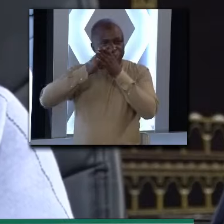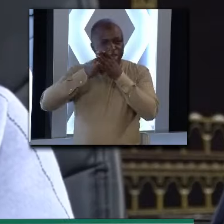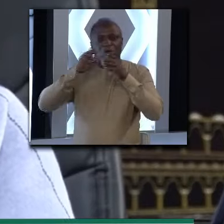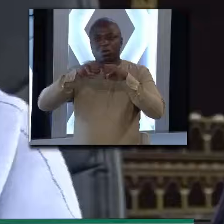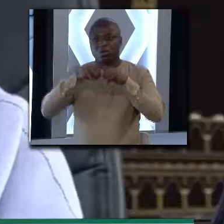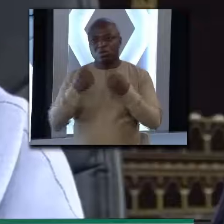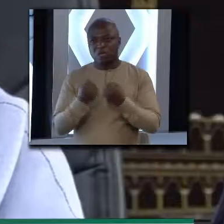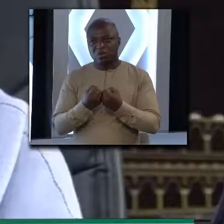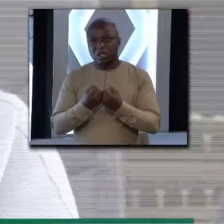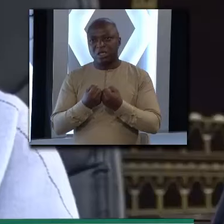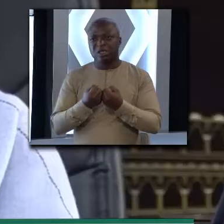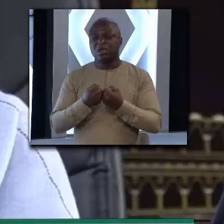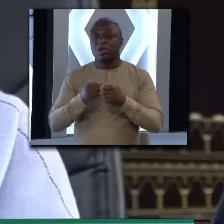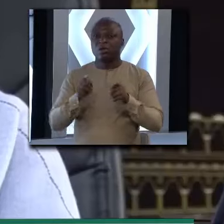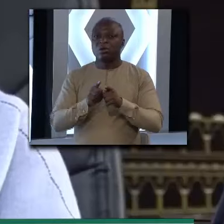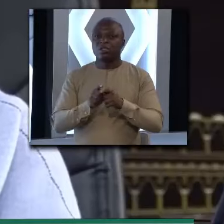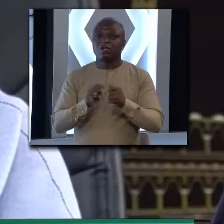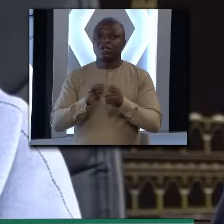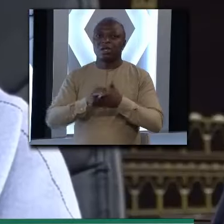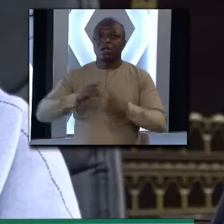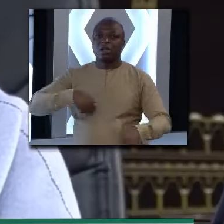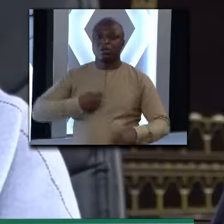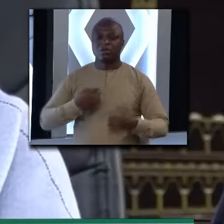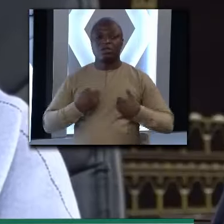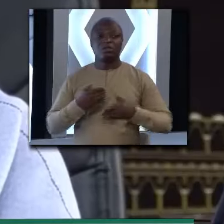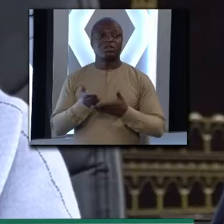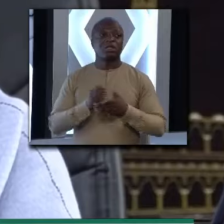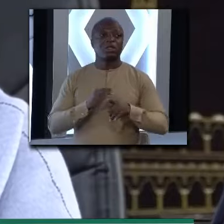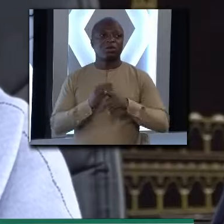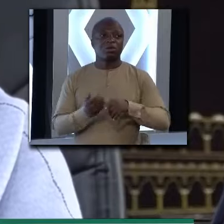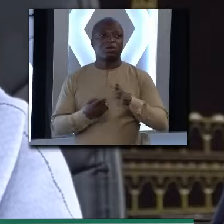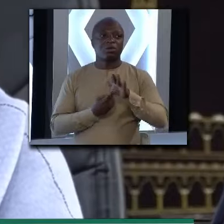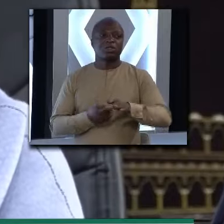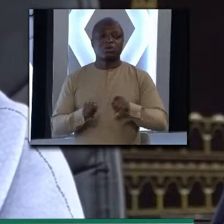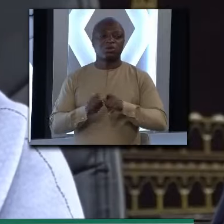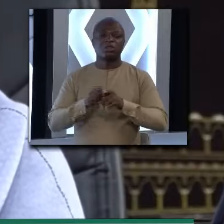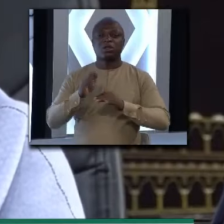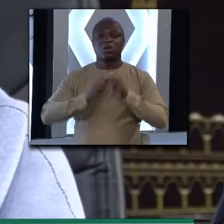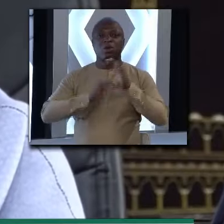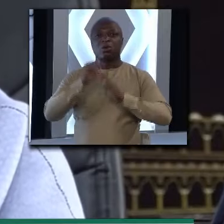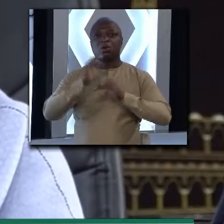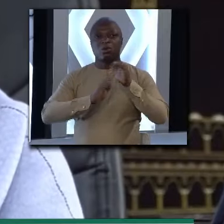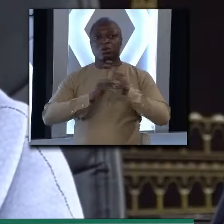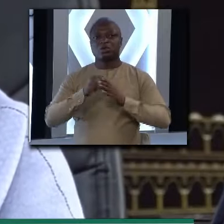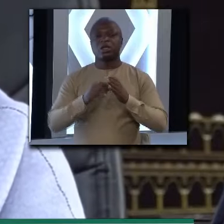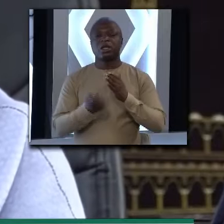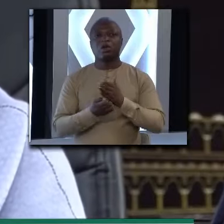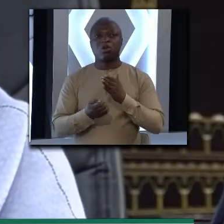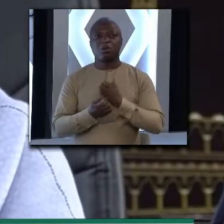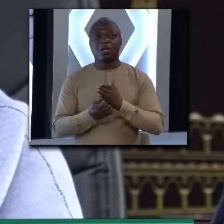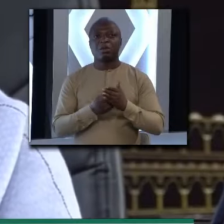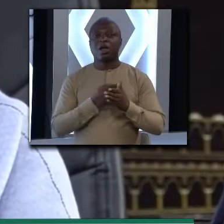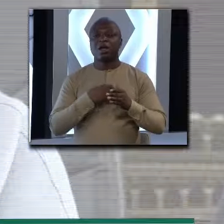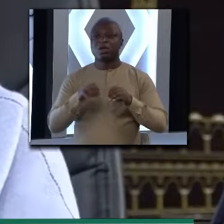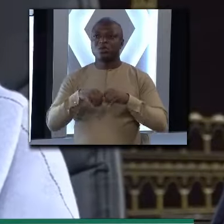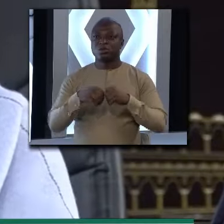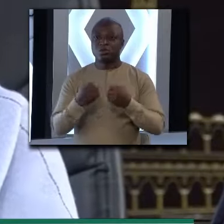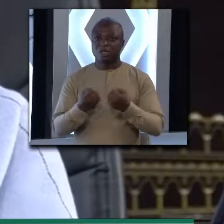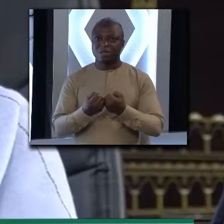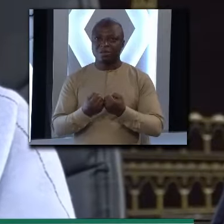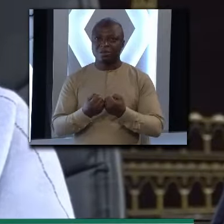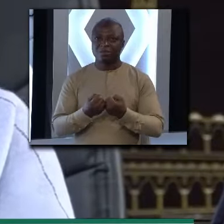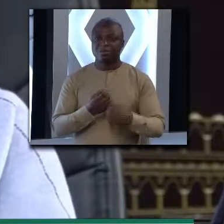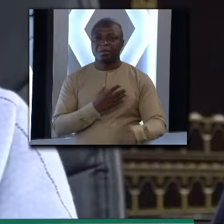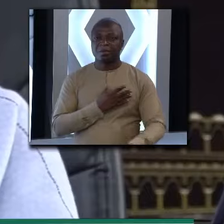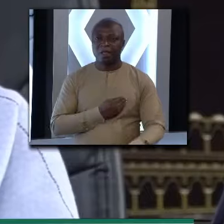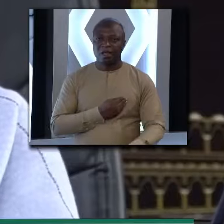médico-psycho-social. Aujourd'hui, nous avons des victimes qui se sont reconstruites aussi bien économiquement, socialement.